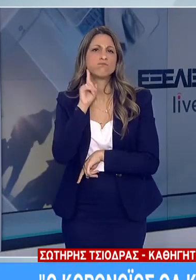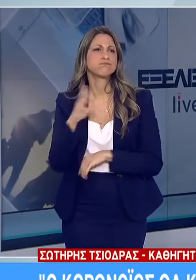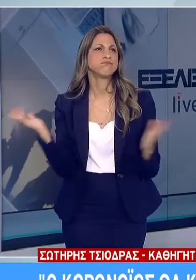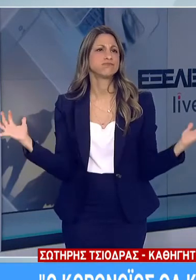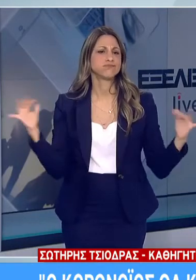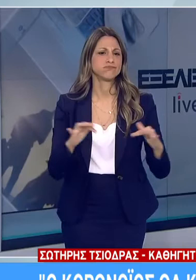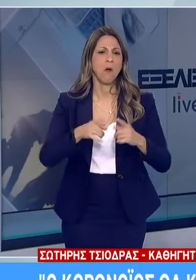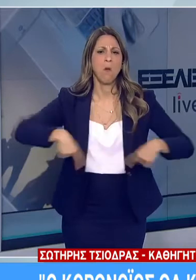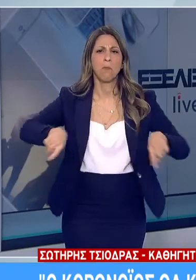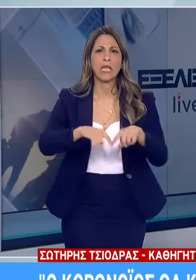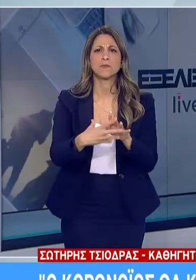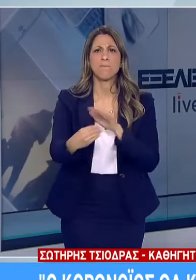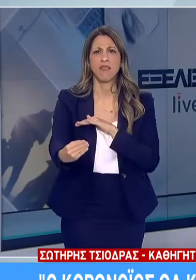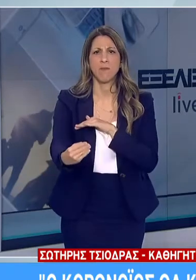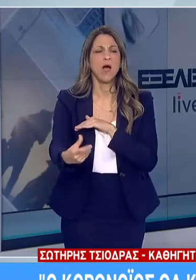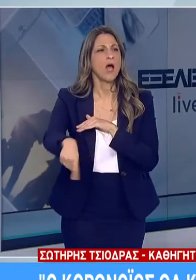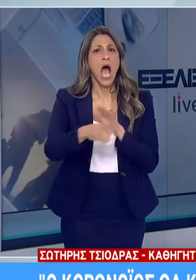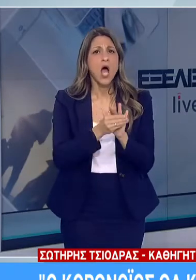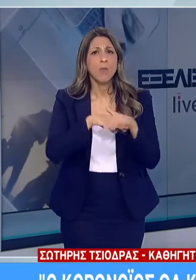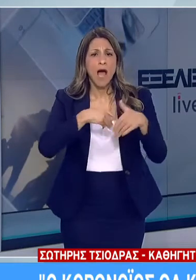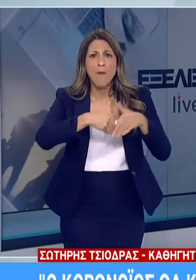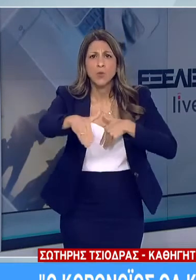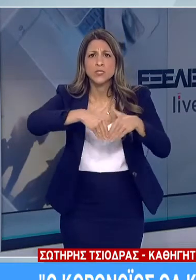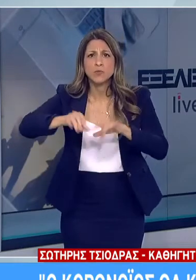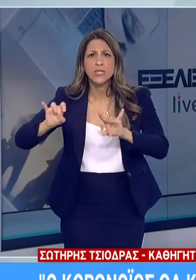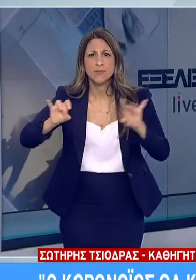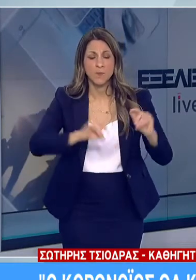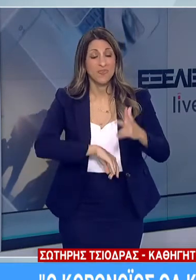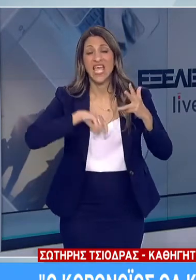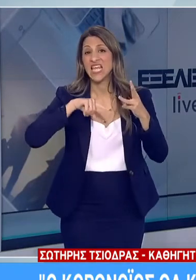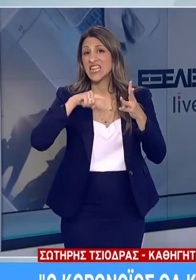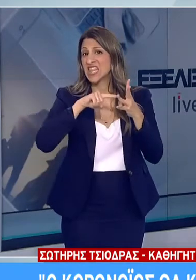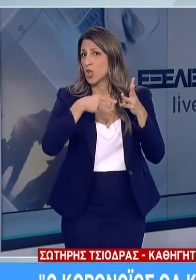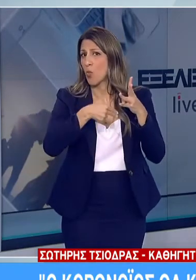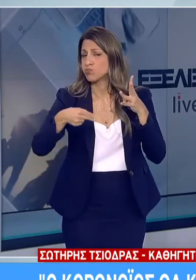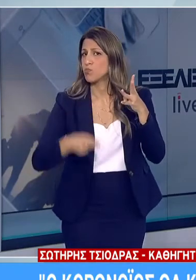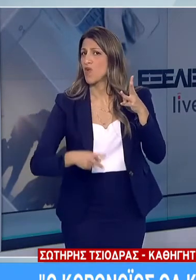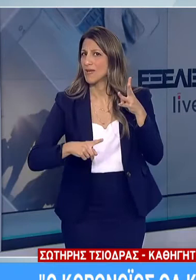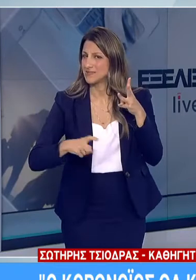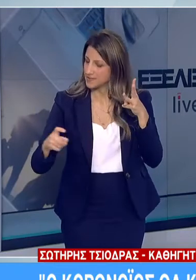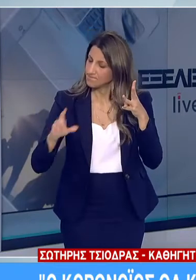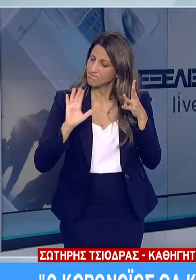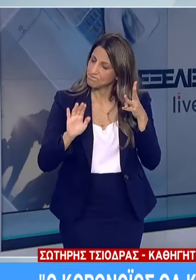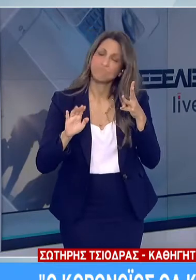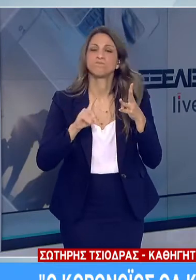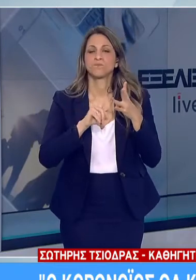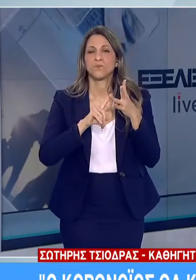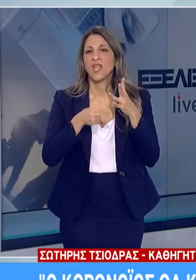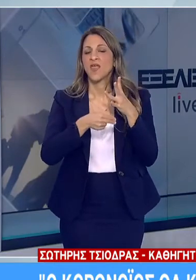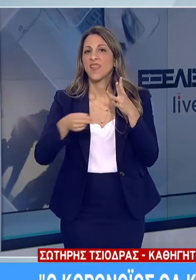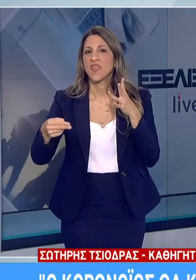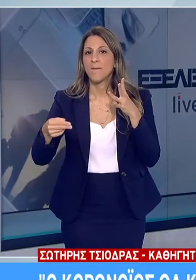μέτρων υγιεινής. Το τρίτο, που πηγάζει από τα δύο πρώτα και νομίζω οδήγησε και σε αντίστοιχες ανακοινώσεις του ΠΟΗ, αφορά